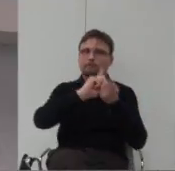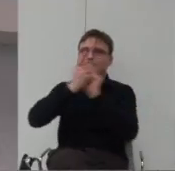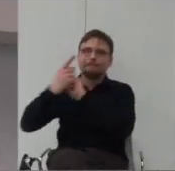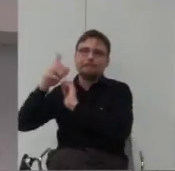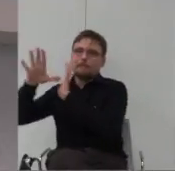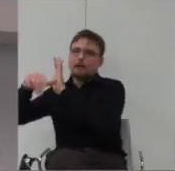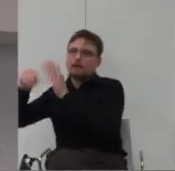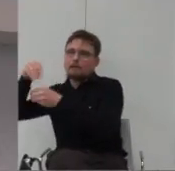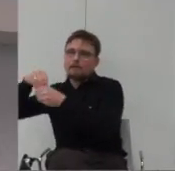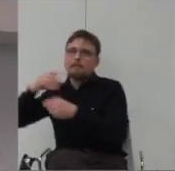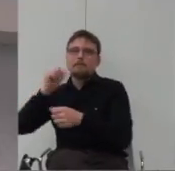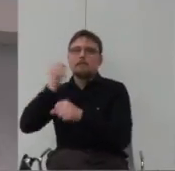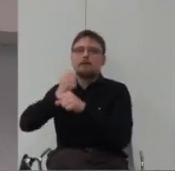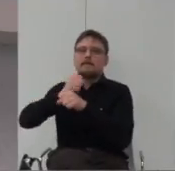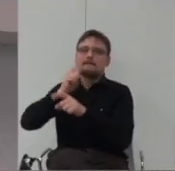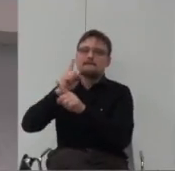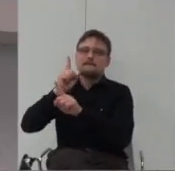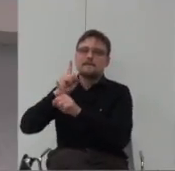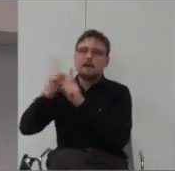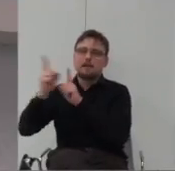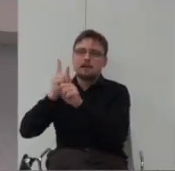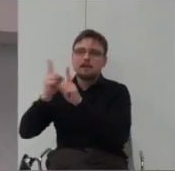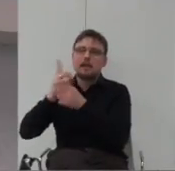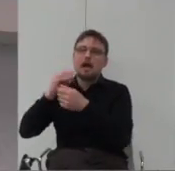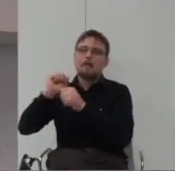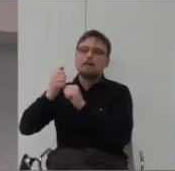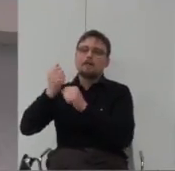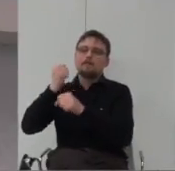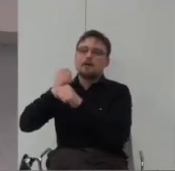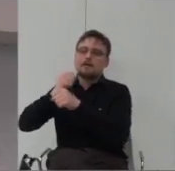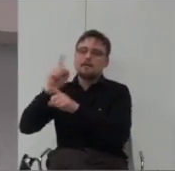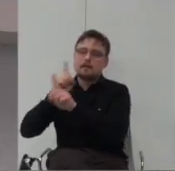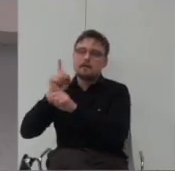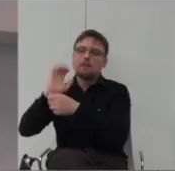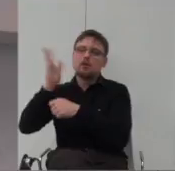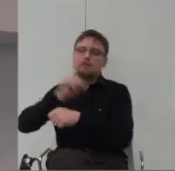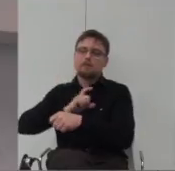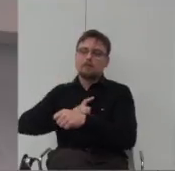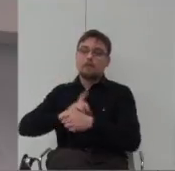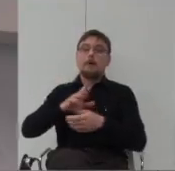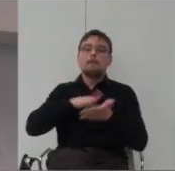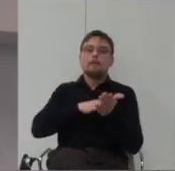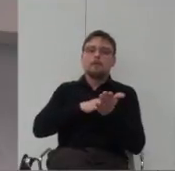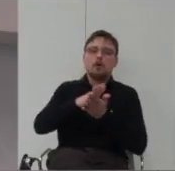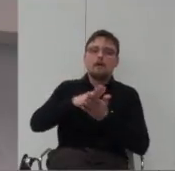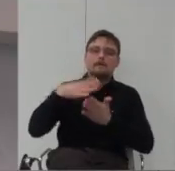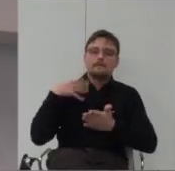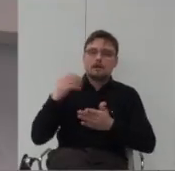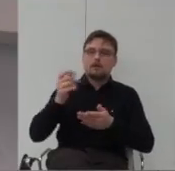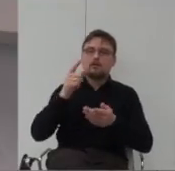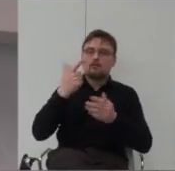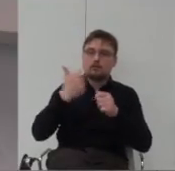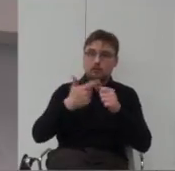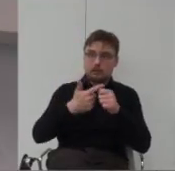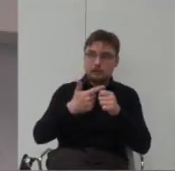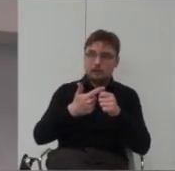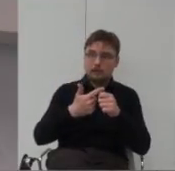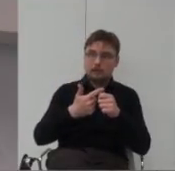natury, zbiorom, żniwom, ludzie emigrowali do miast, by pracować w fabrykach, a później także w